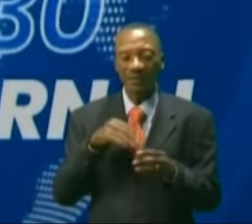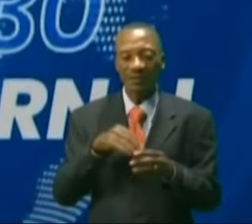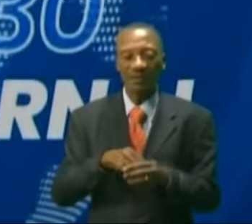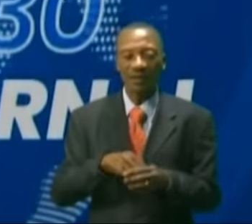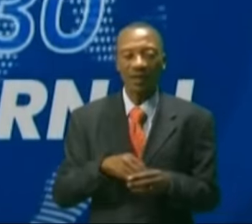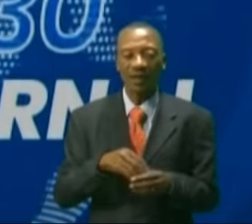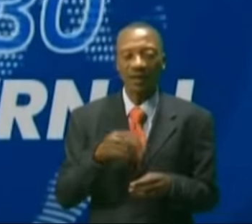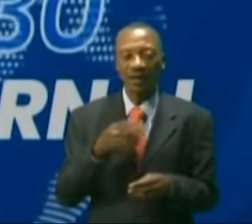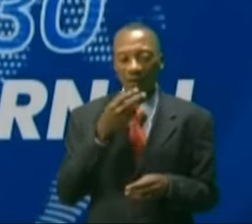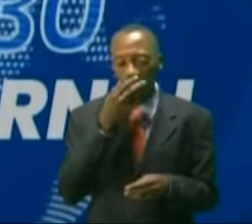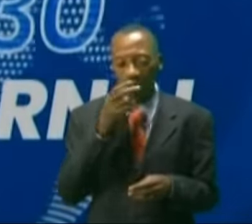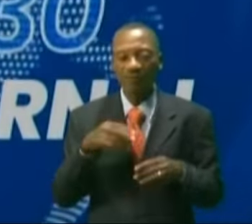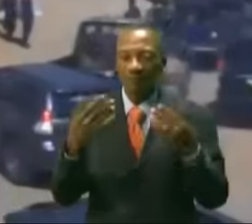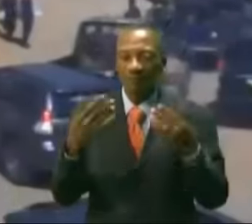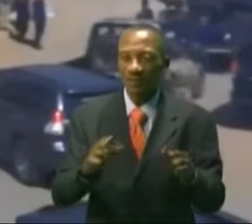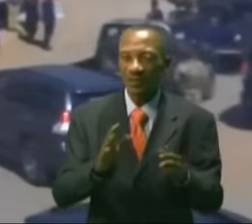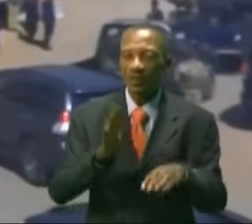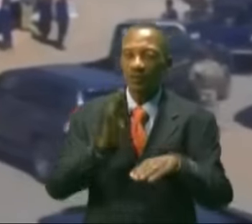détails.